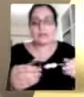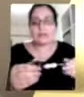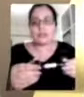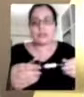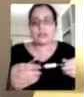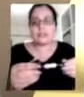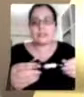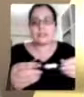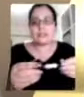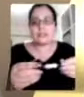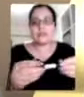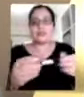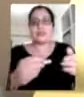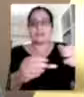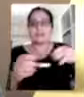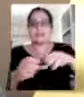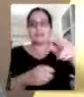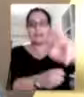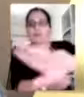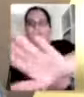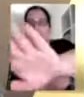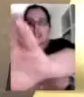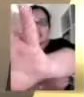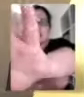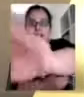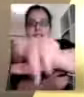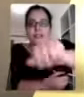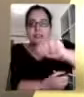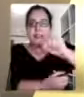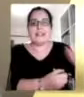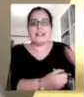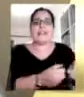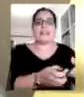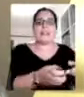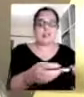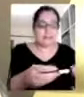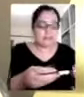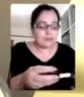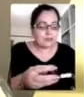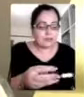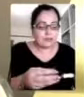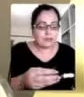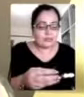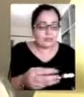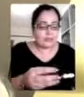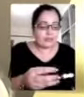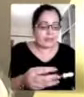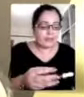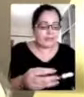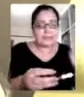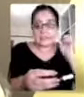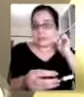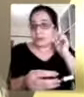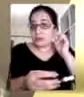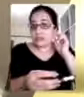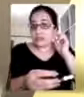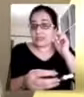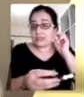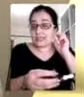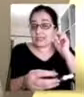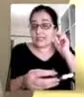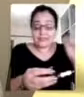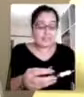Ben bugün tabii bu arada fokus değişti. Ben bugün hep beraber